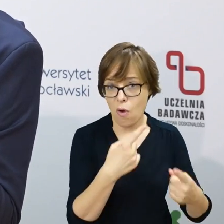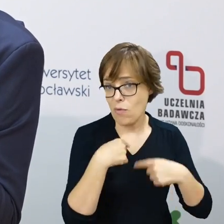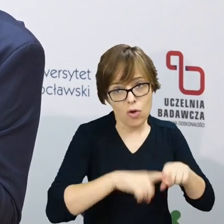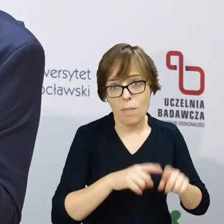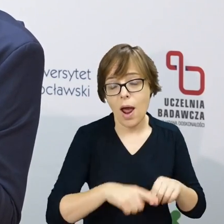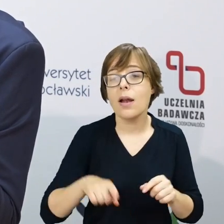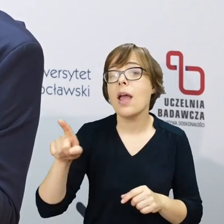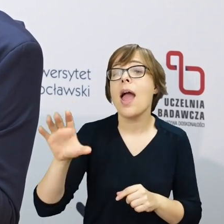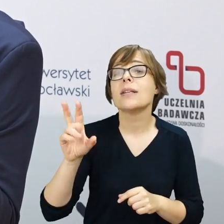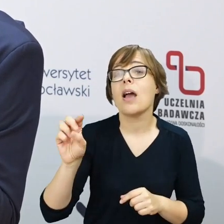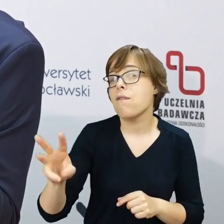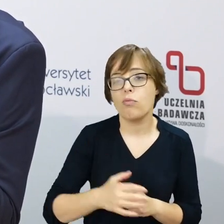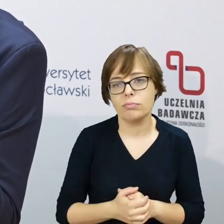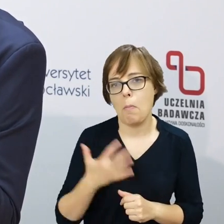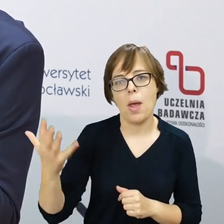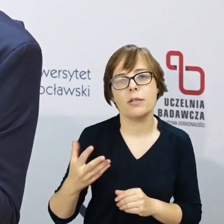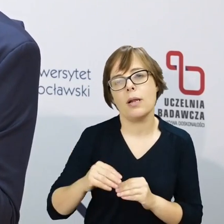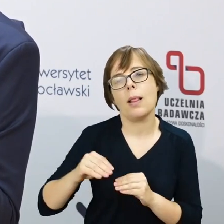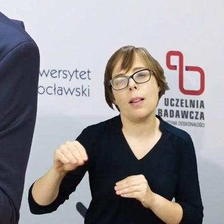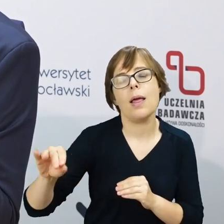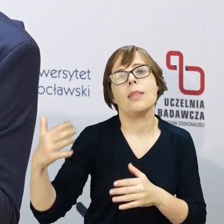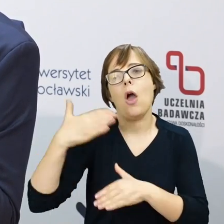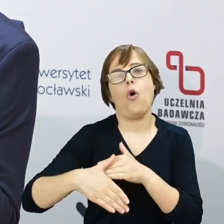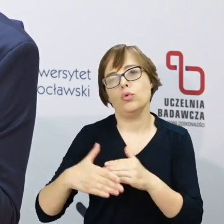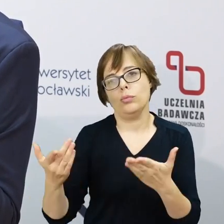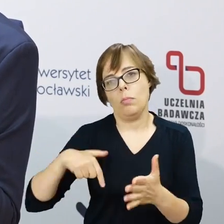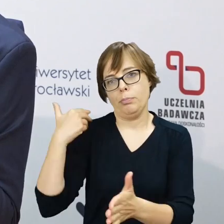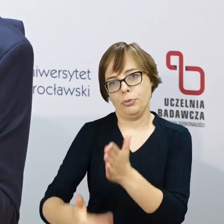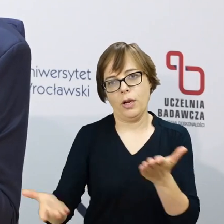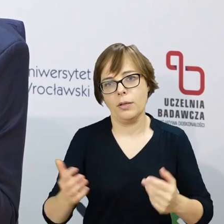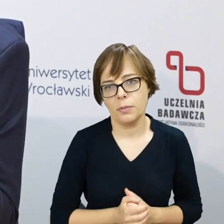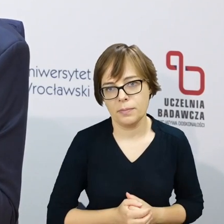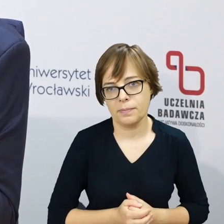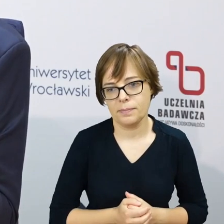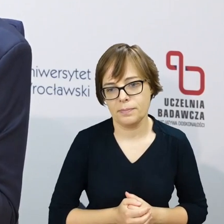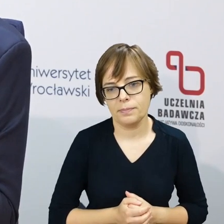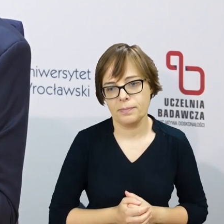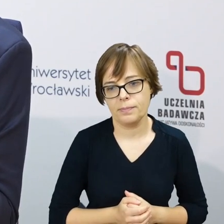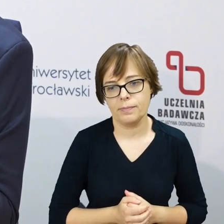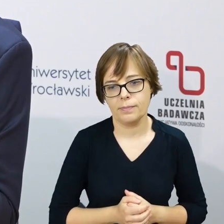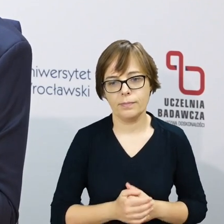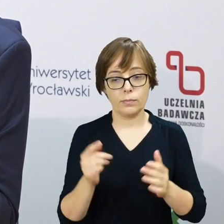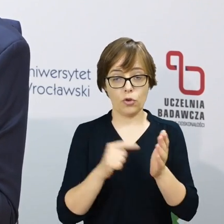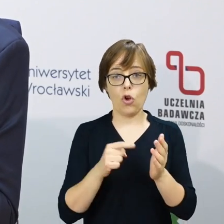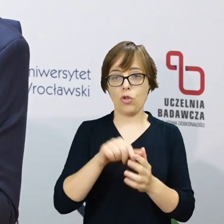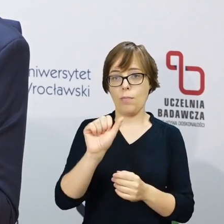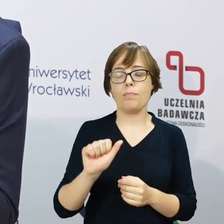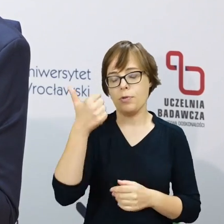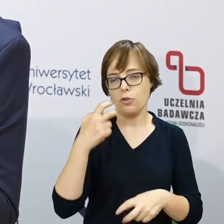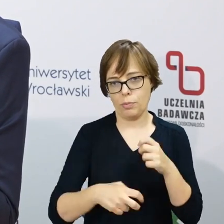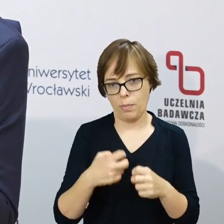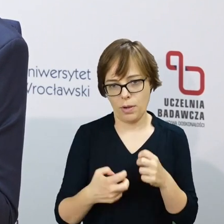5 lat to się ciągnęło i na końcu przegraliśmy. I to jest pierwszy problem, jako